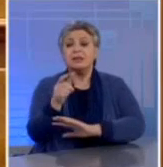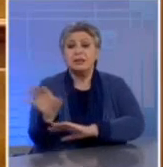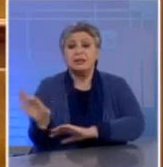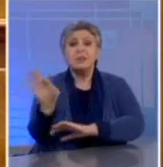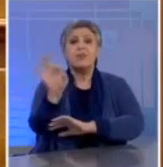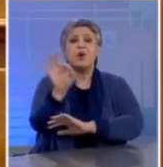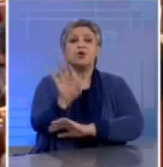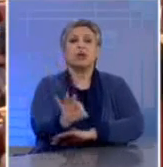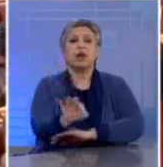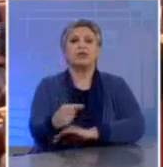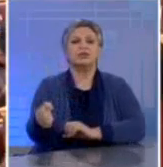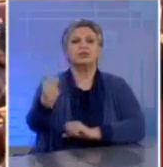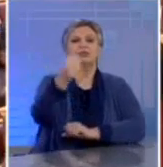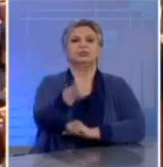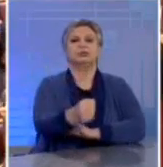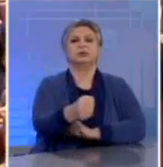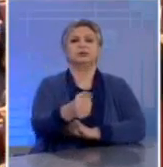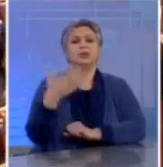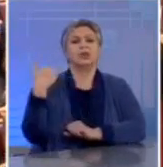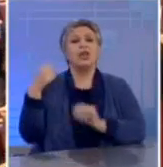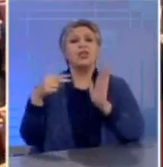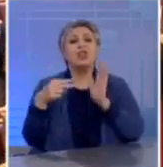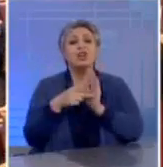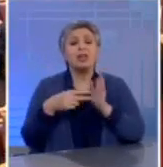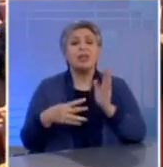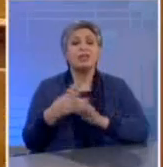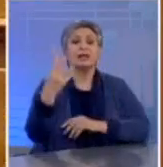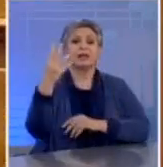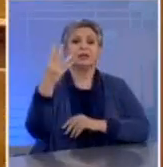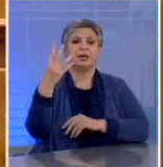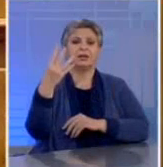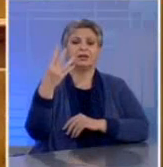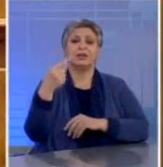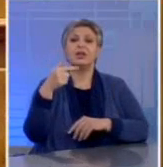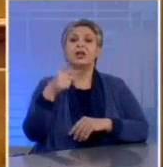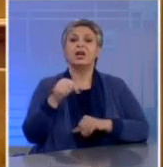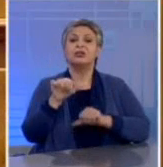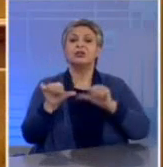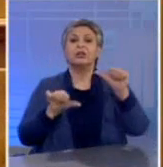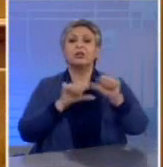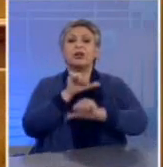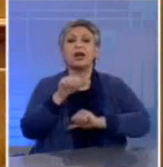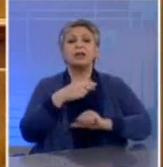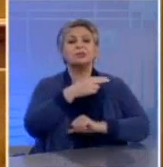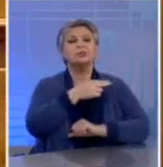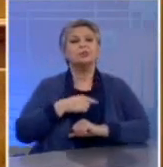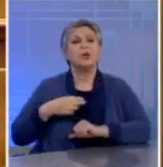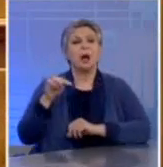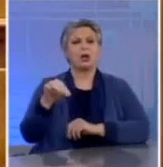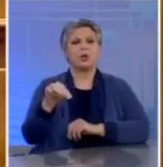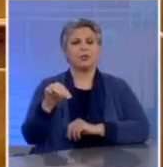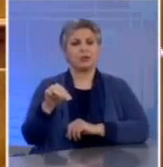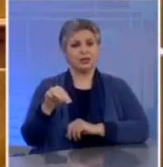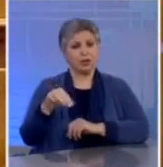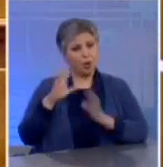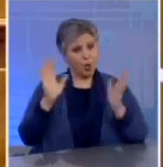τον διορίσατε εσείς το 2014 σε αντικατάσταση του καθηγητή Αντώνιου Μακρυδημήτρη. Όταν